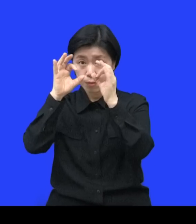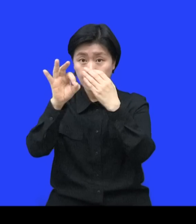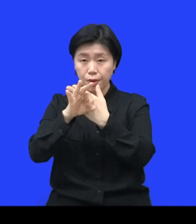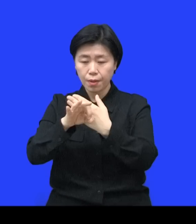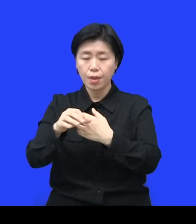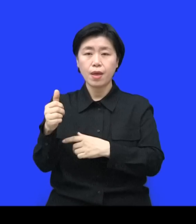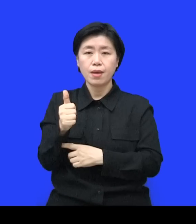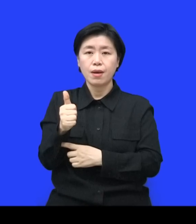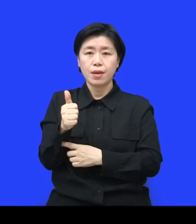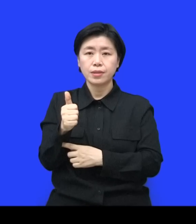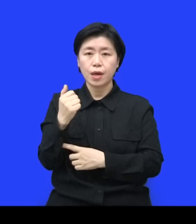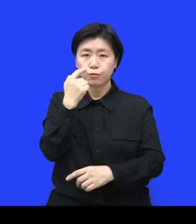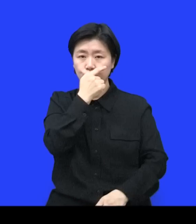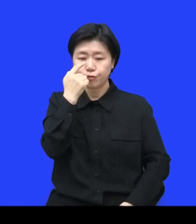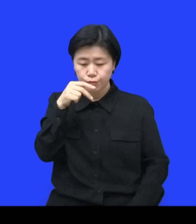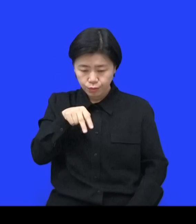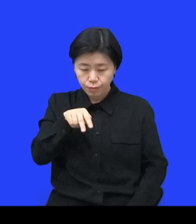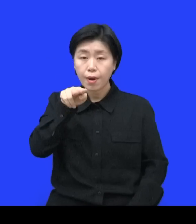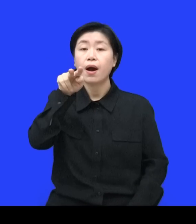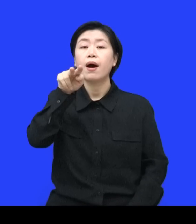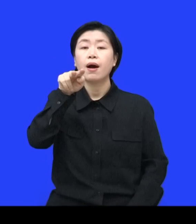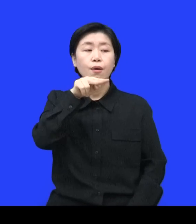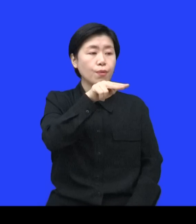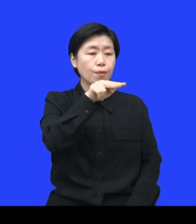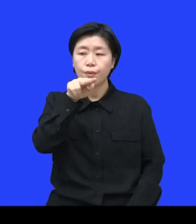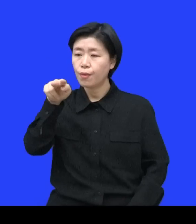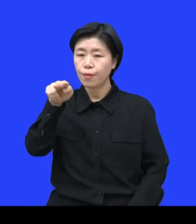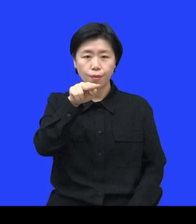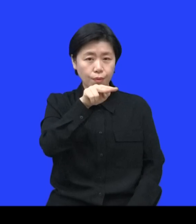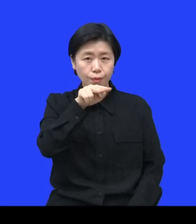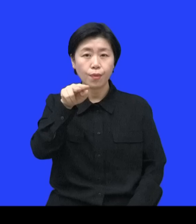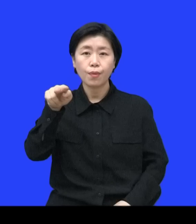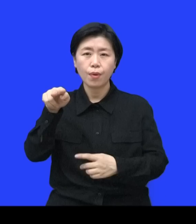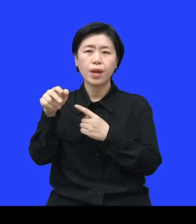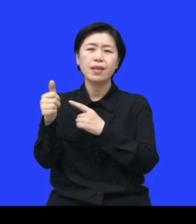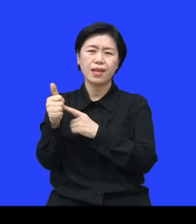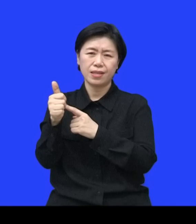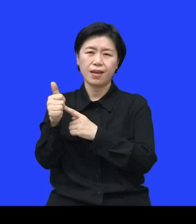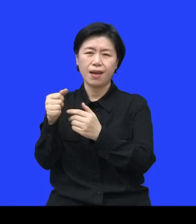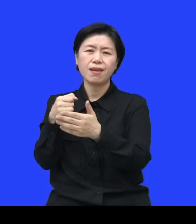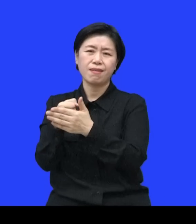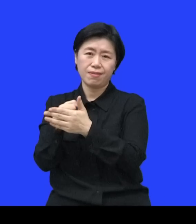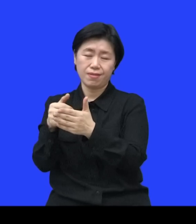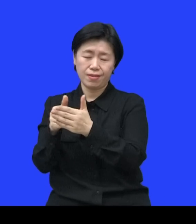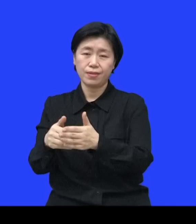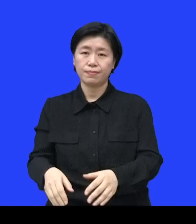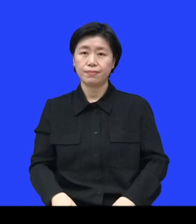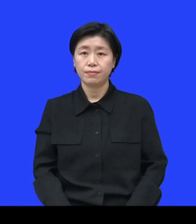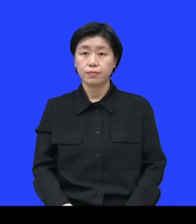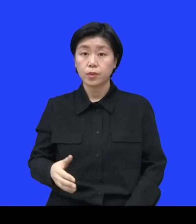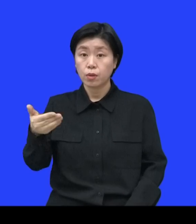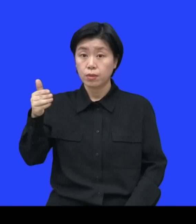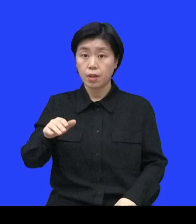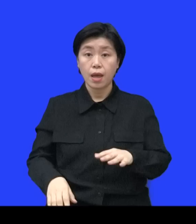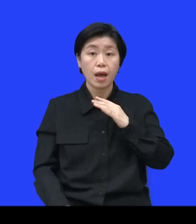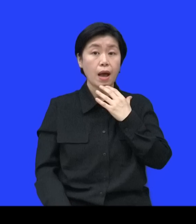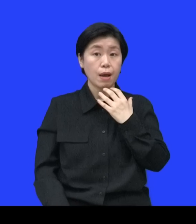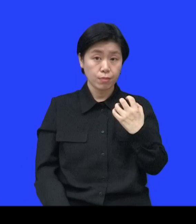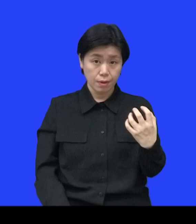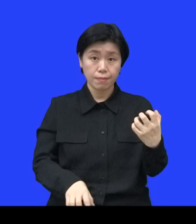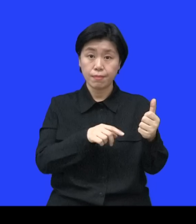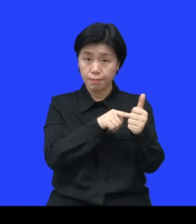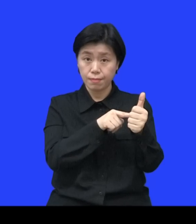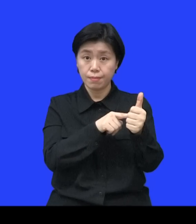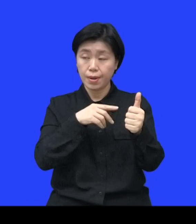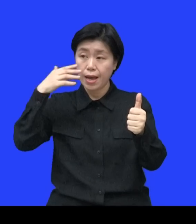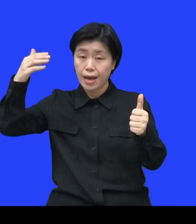땅을 바라봤다 나와요. 그러니까 내가 보기에 가기에 좋은 땅이 어딘가, 예. 어디가 좋은 직장인가. 그런데 아브라함을 하나님께서